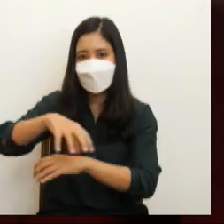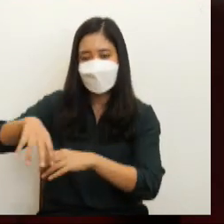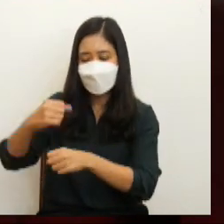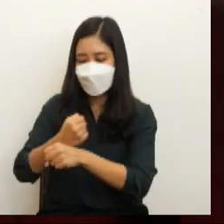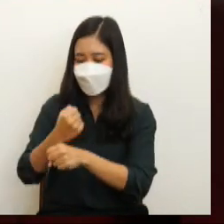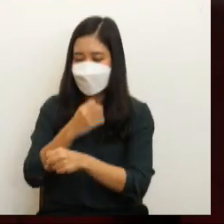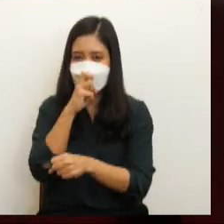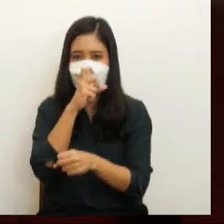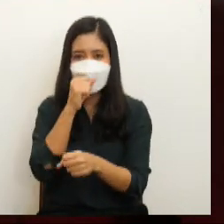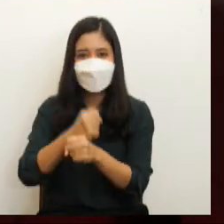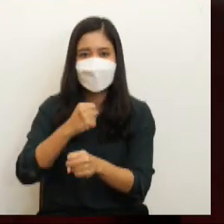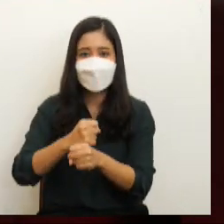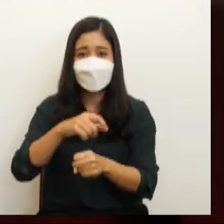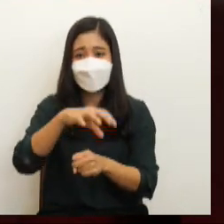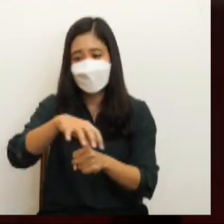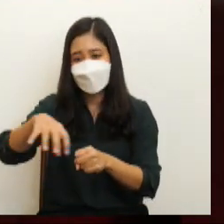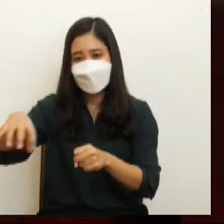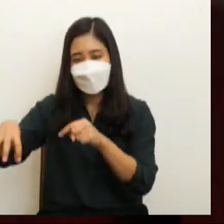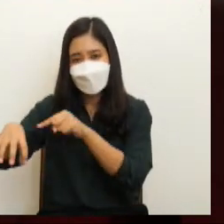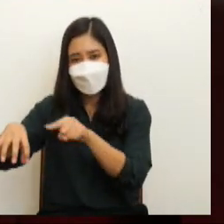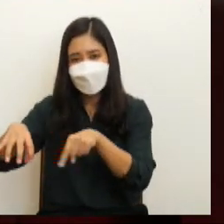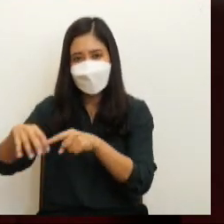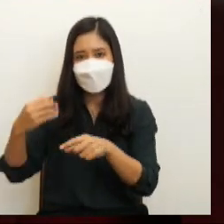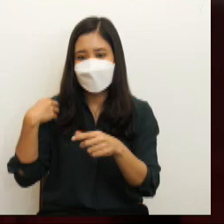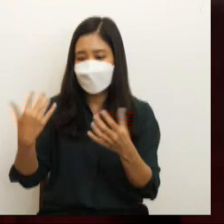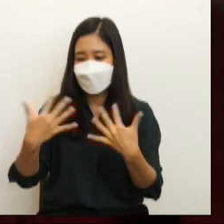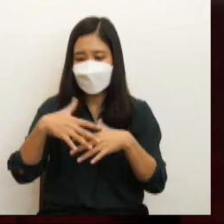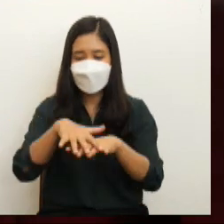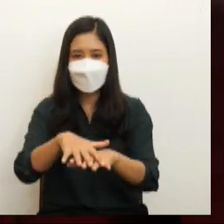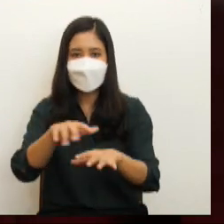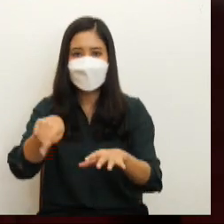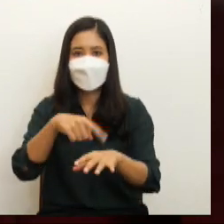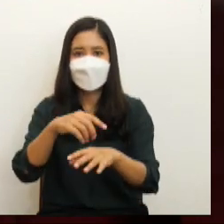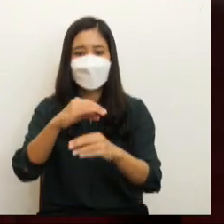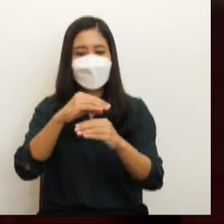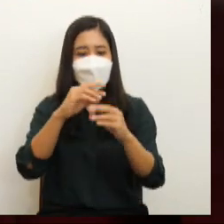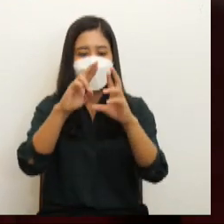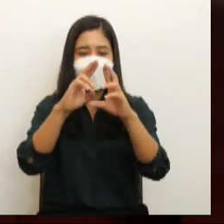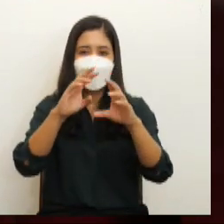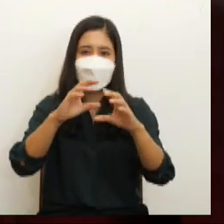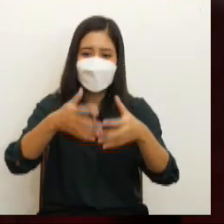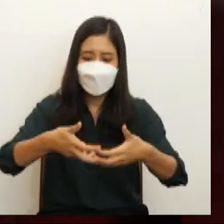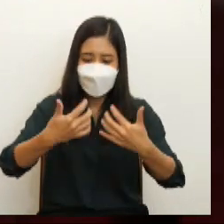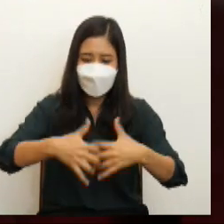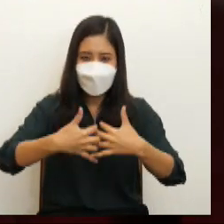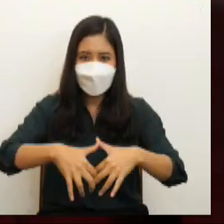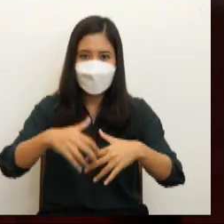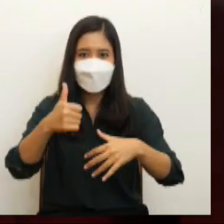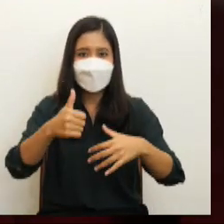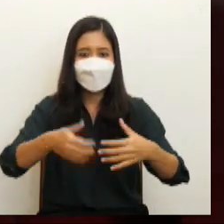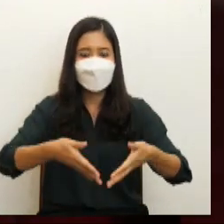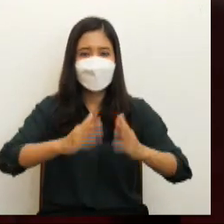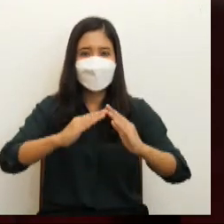อาชีวศึกษาระบบทวิภาคีจึงรับนักเรียนนักศึกษาเข้ามาฝึกงานในหน่วยงานก่อนเป็นหน่วยงานแรกนะคะ